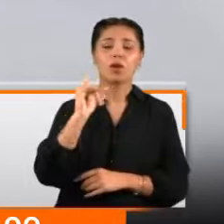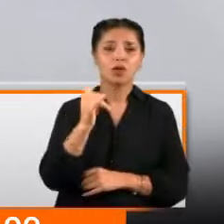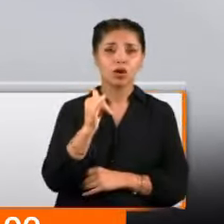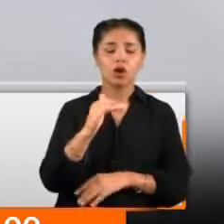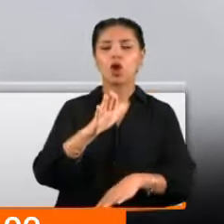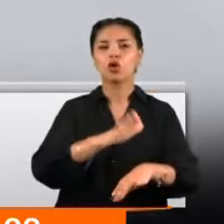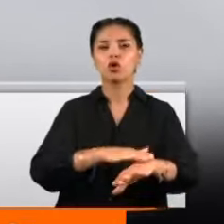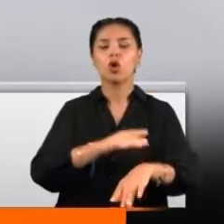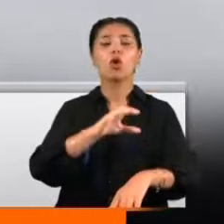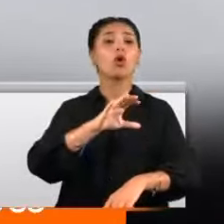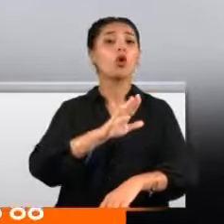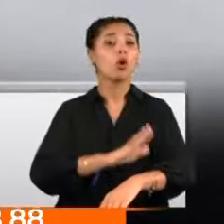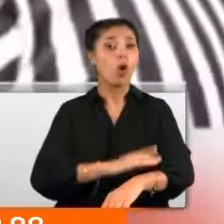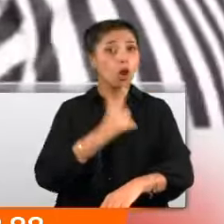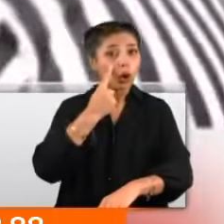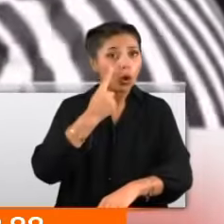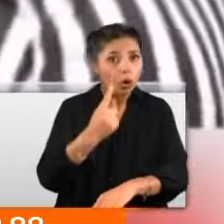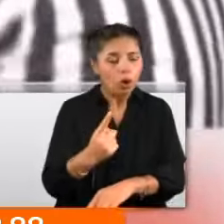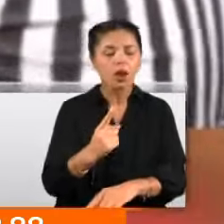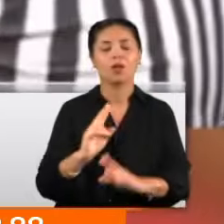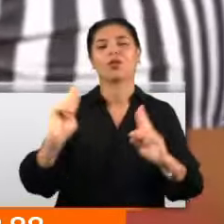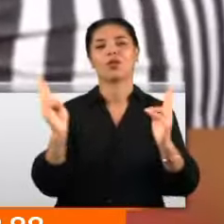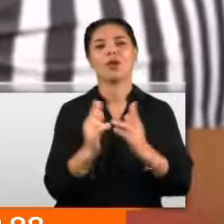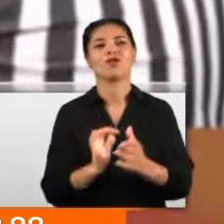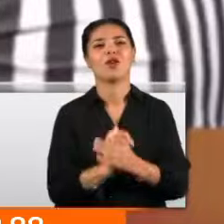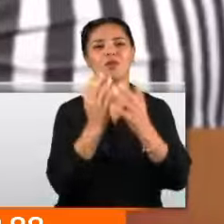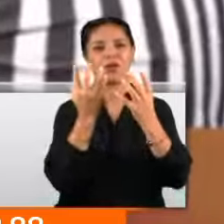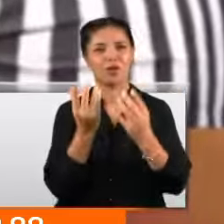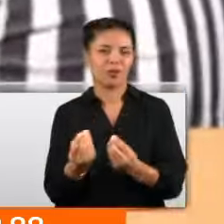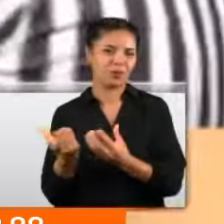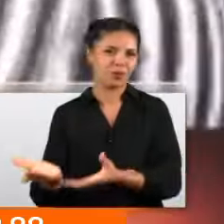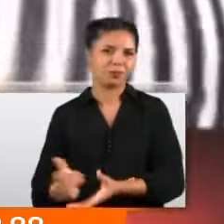sol kolda dünya şampiyonu oldu.